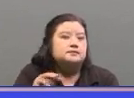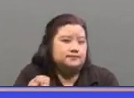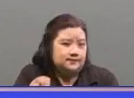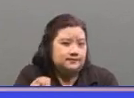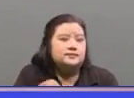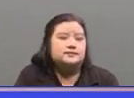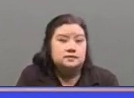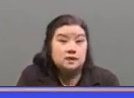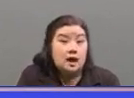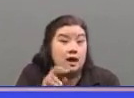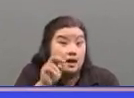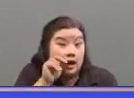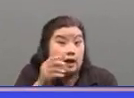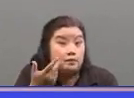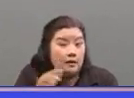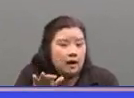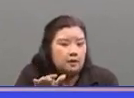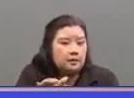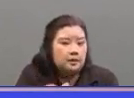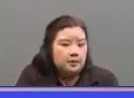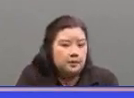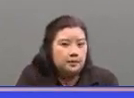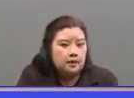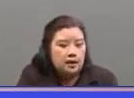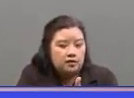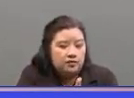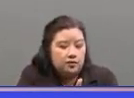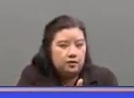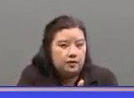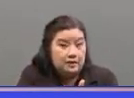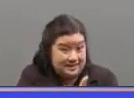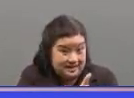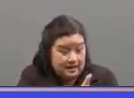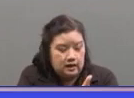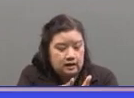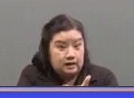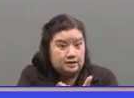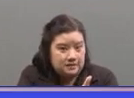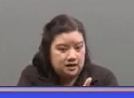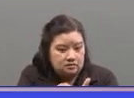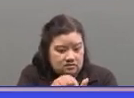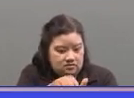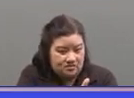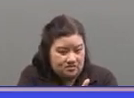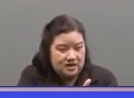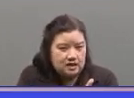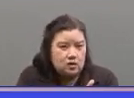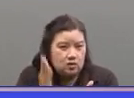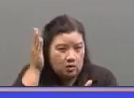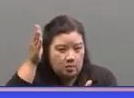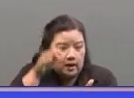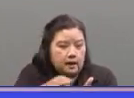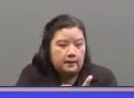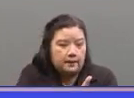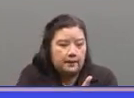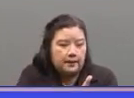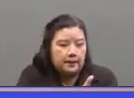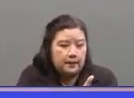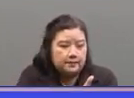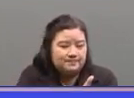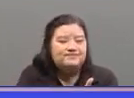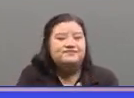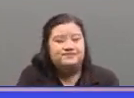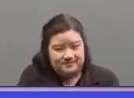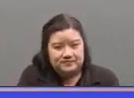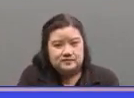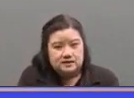ยเหลือชาวบ้านนะคะทำงานร่วมกับชาวบ้านด้วยนะคะมีชาวบ้านอย่างตอนที่มีการช่วยกันซ่อมสะพาน